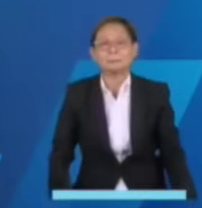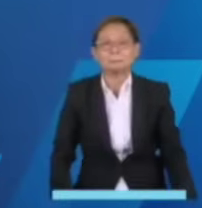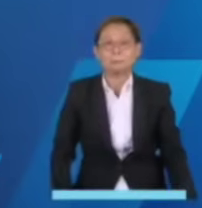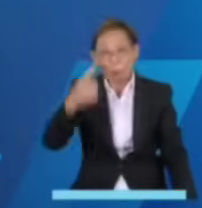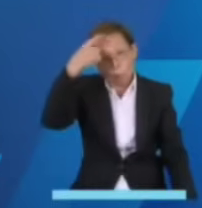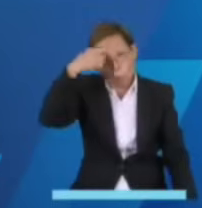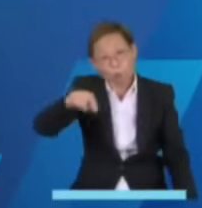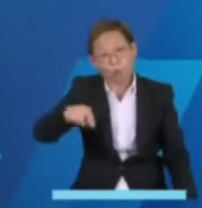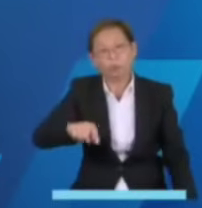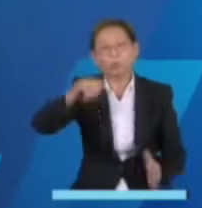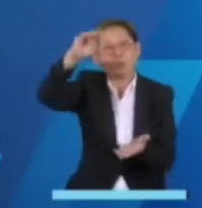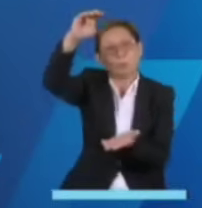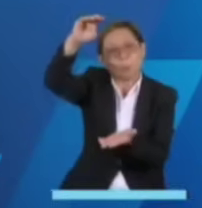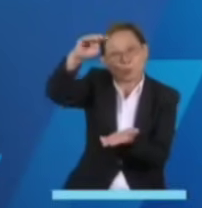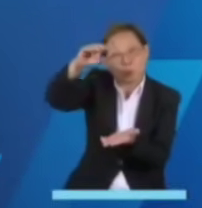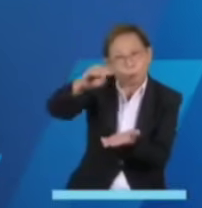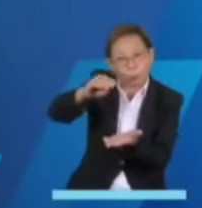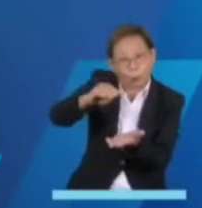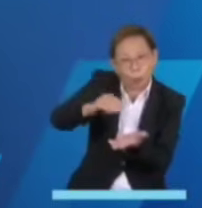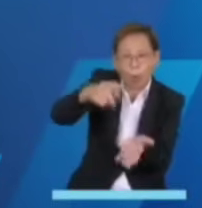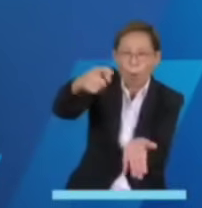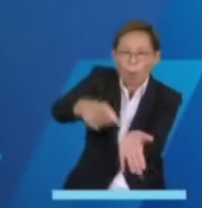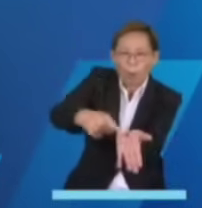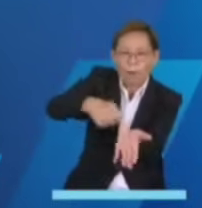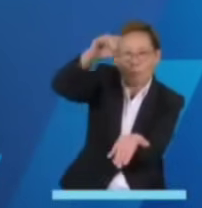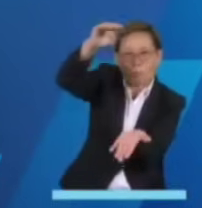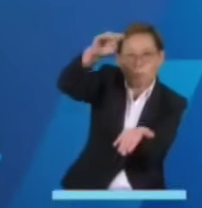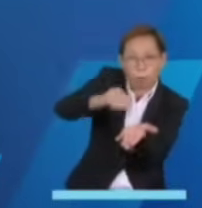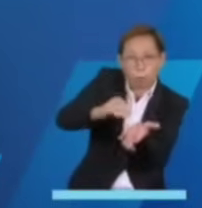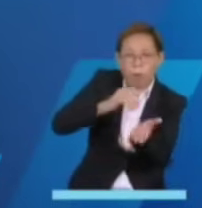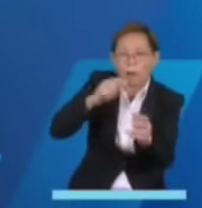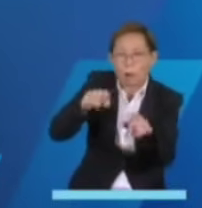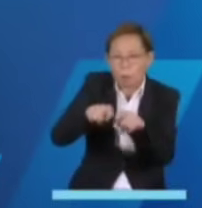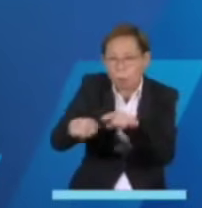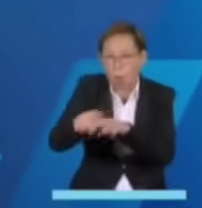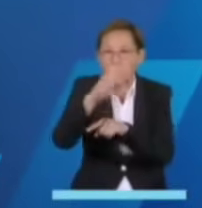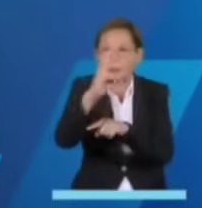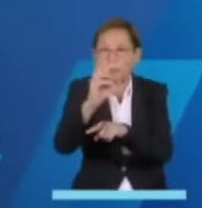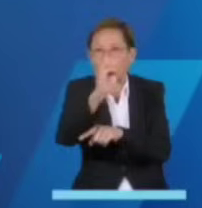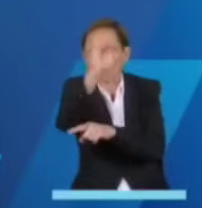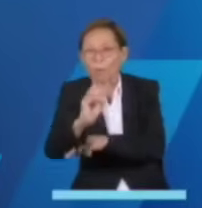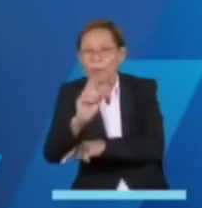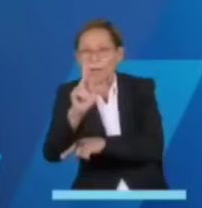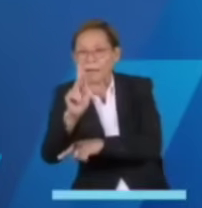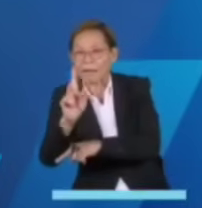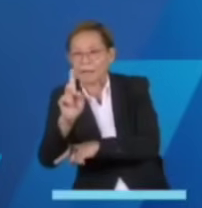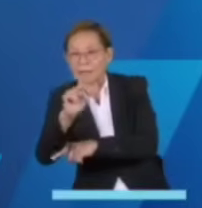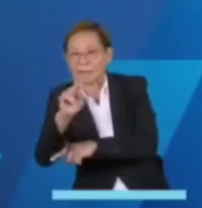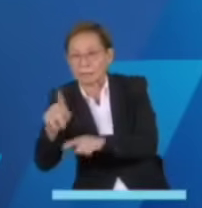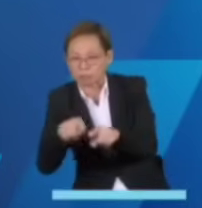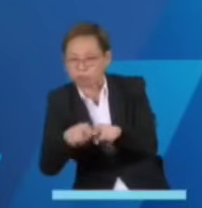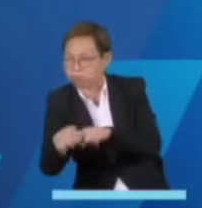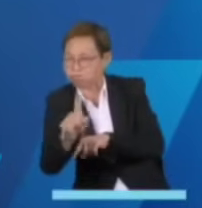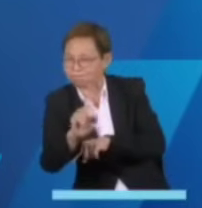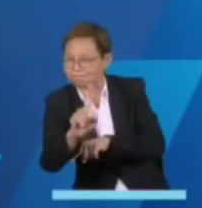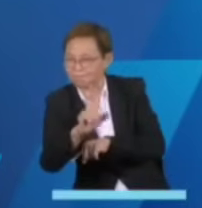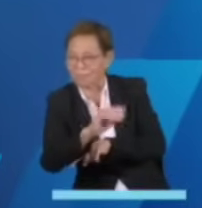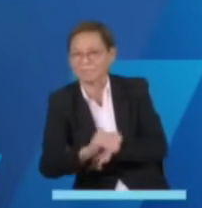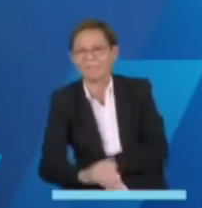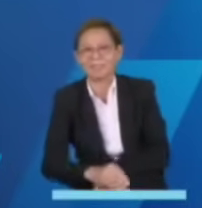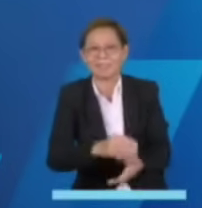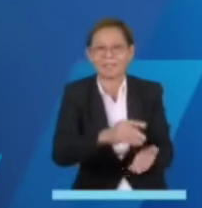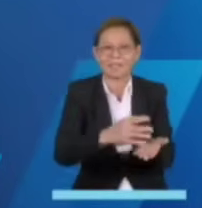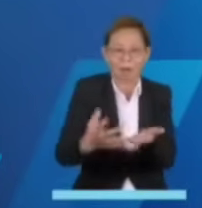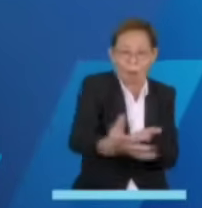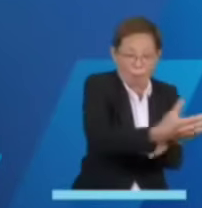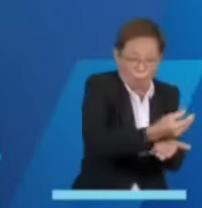lain, untuk menurunkan paras hutang tidak melebihi 60% KDNK dan defisit